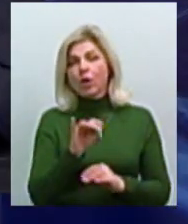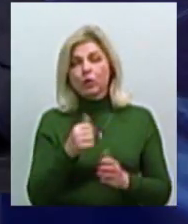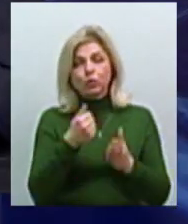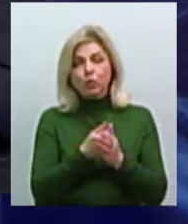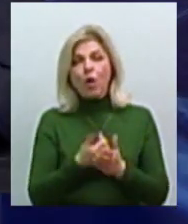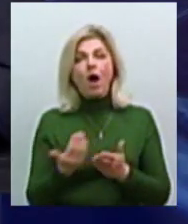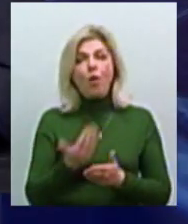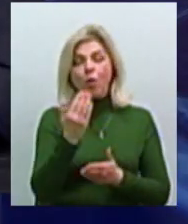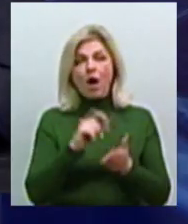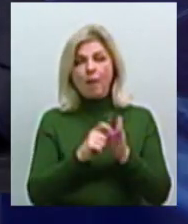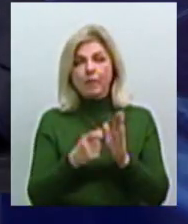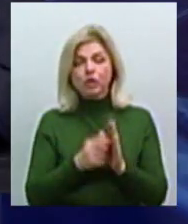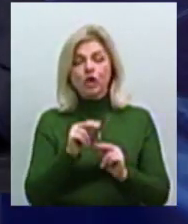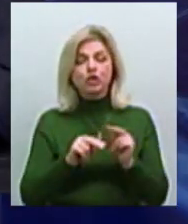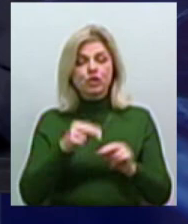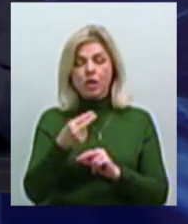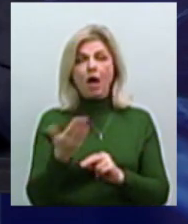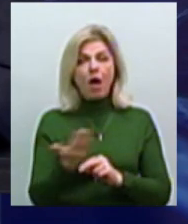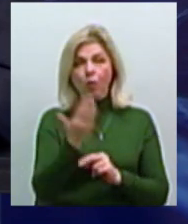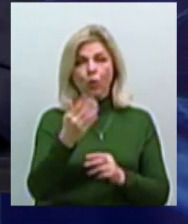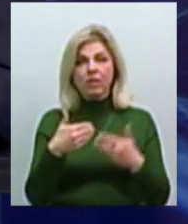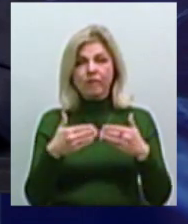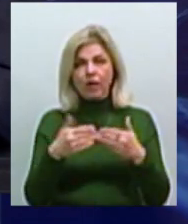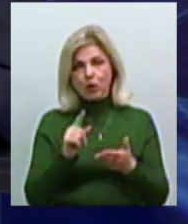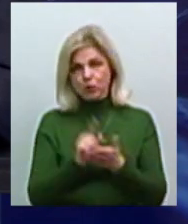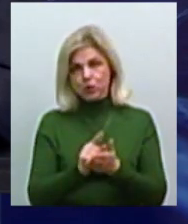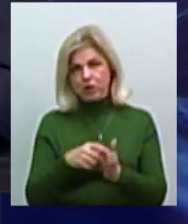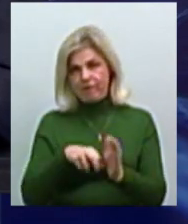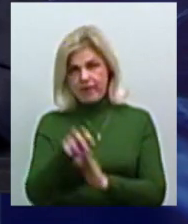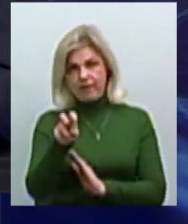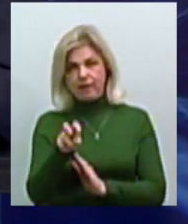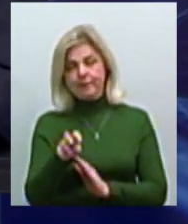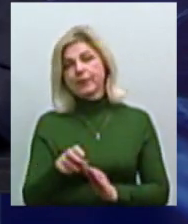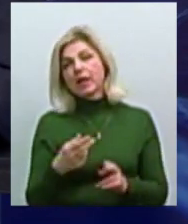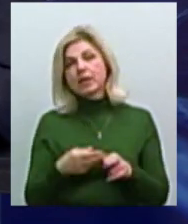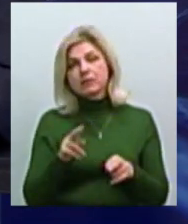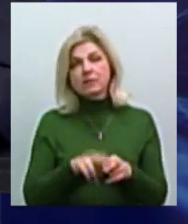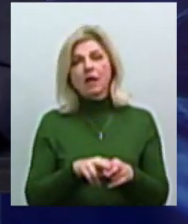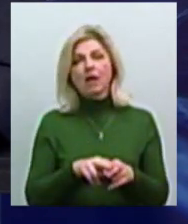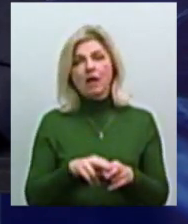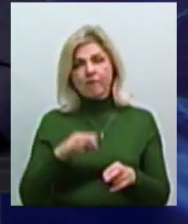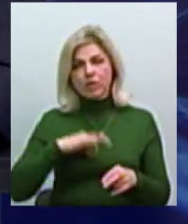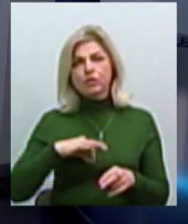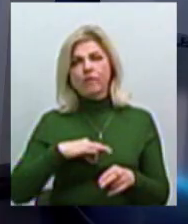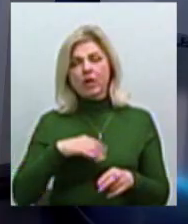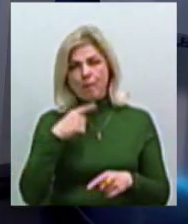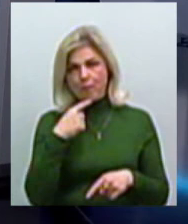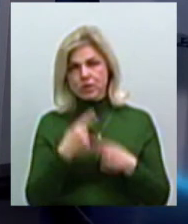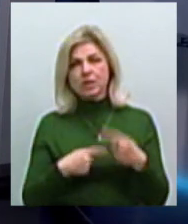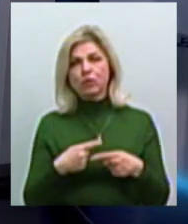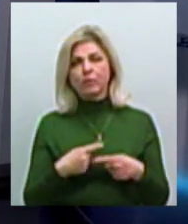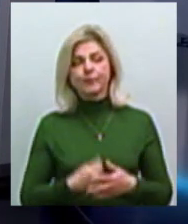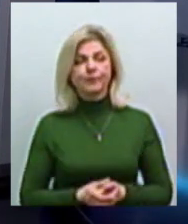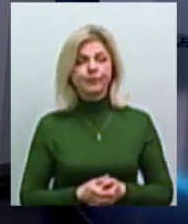який кабінет, через яку двір повинен вийти. Тобто це вживається постійно.